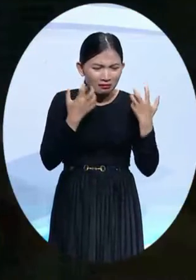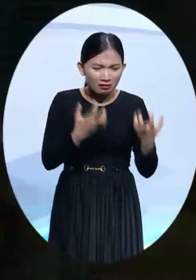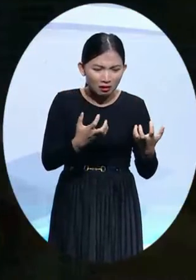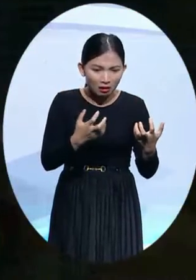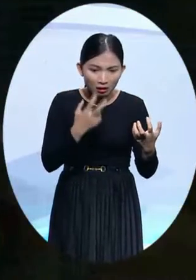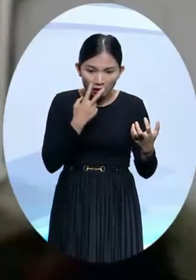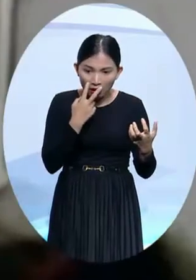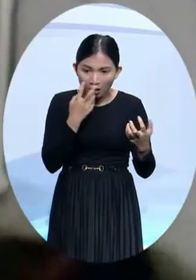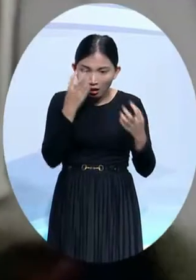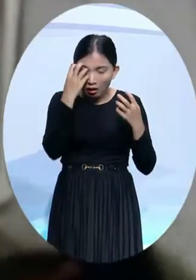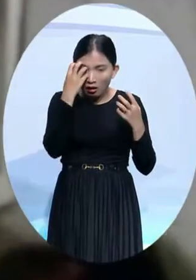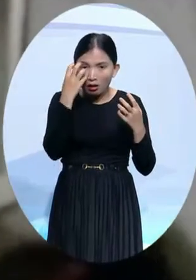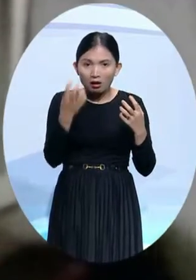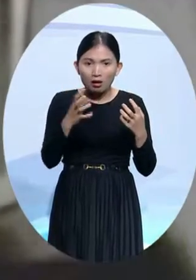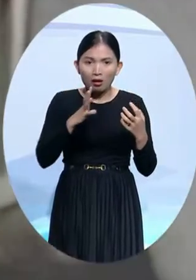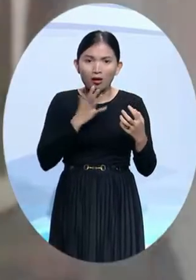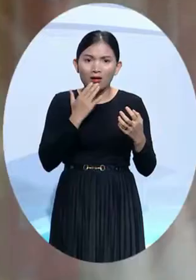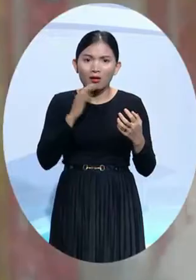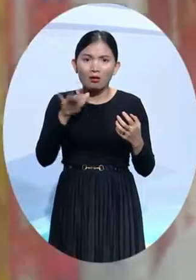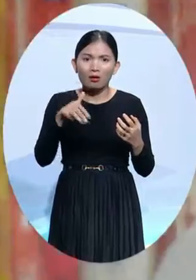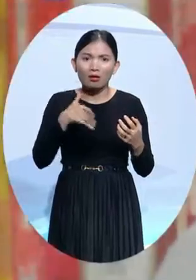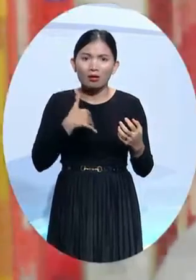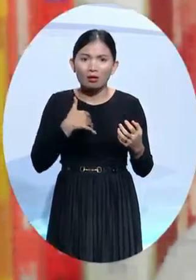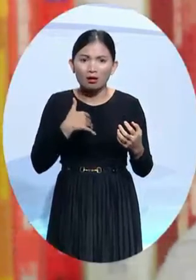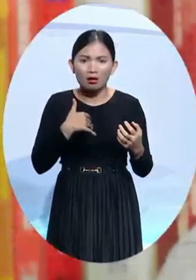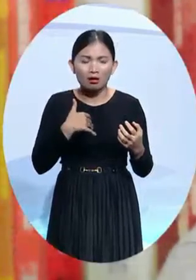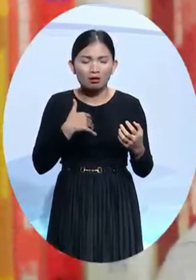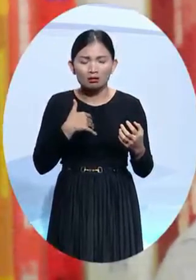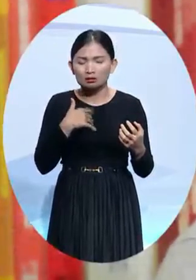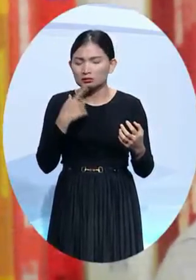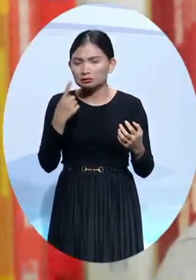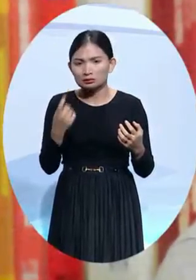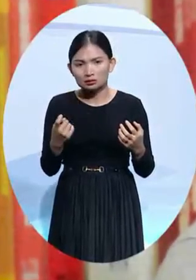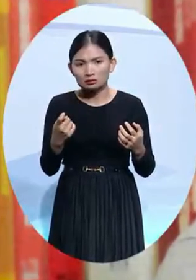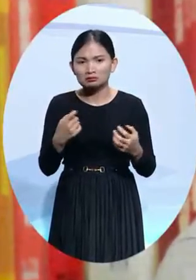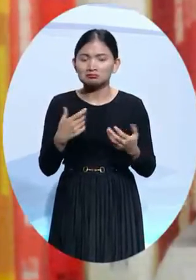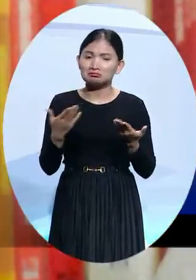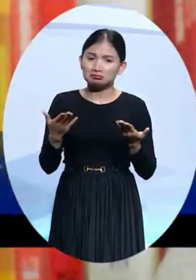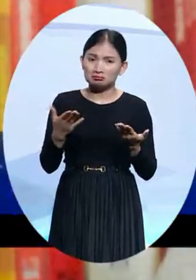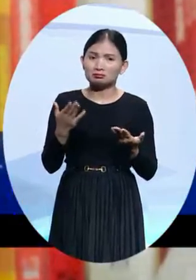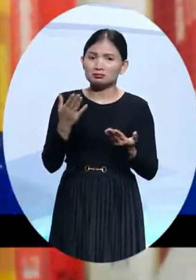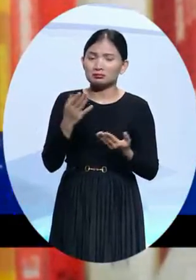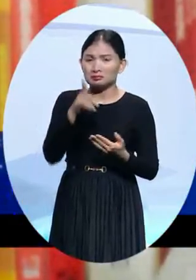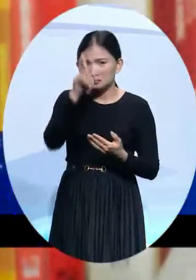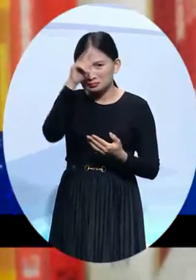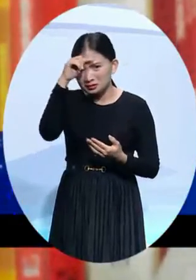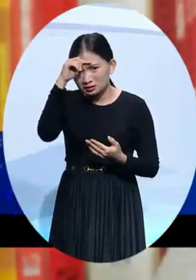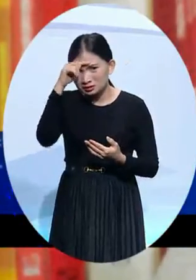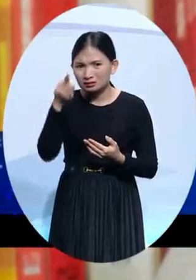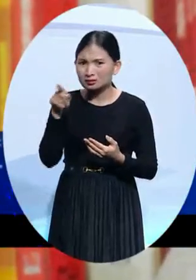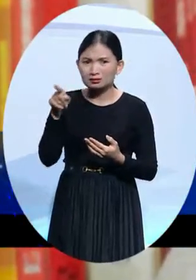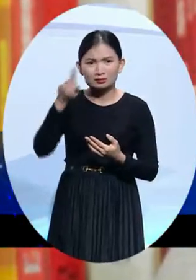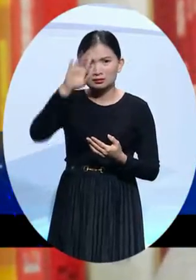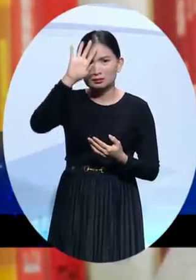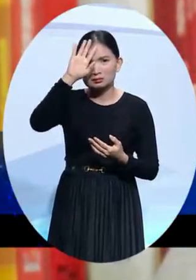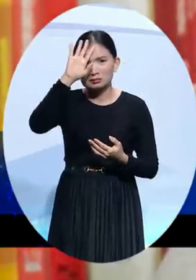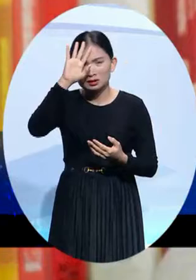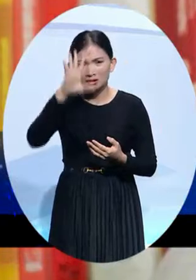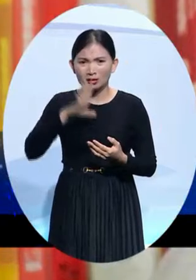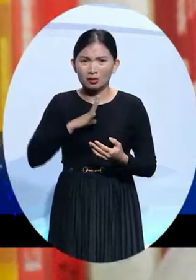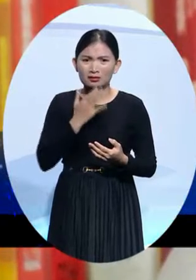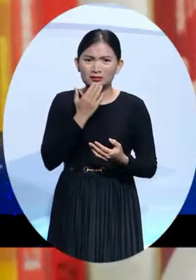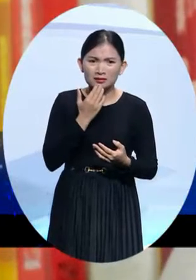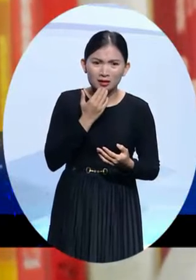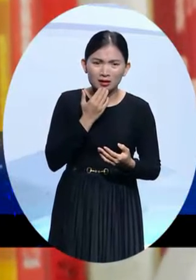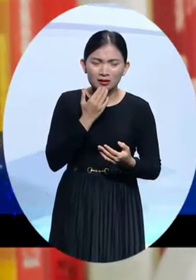trút hơi thở cuối cùng. Cụ có ngờ đâu là mổ cho chính con trai mình mà không biết, vì đã